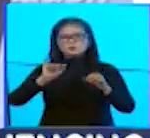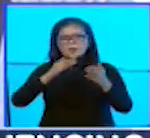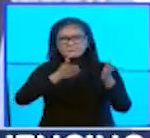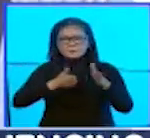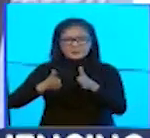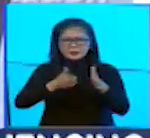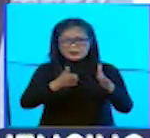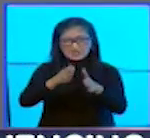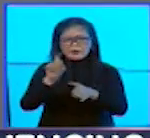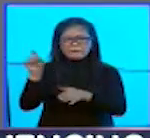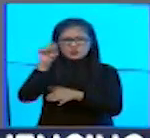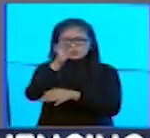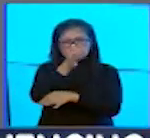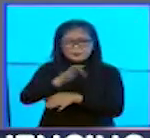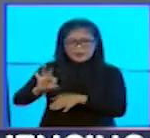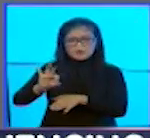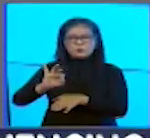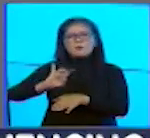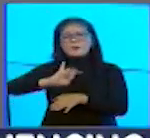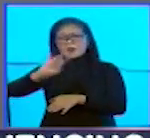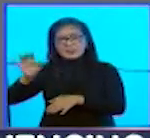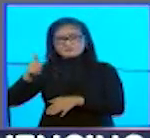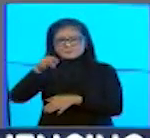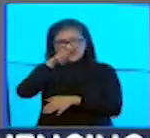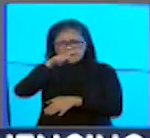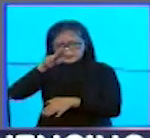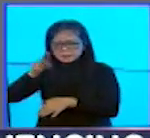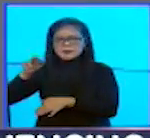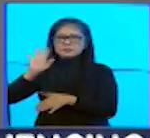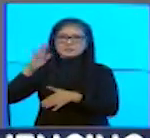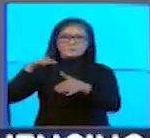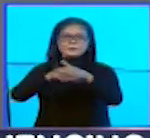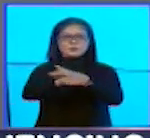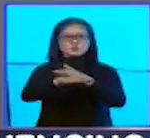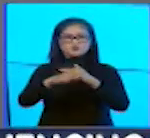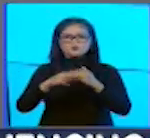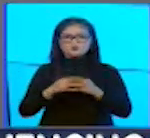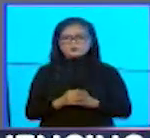lainnya dapat dilacak lebih awal dan tidak menyebar semakin luas